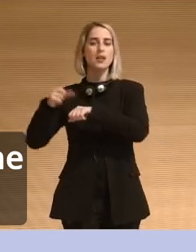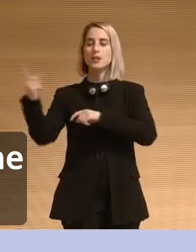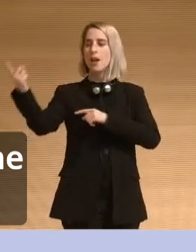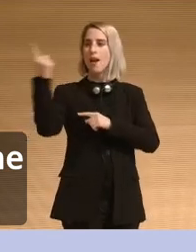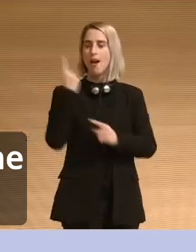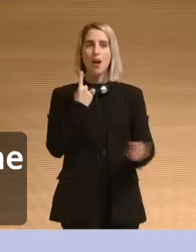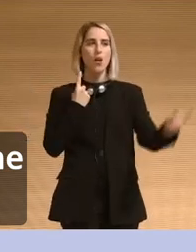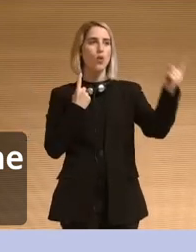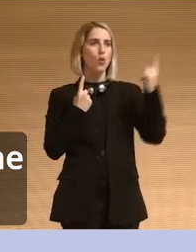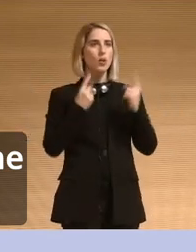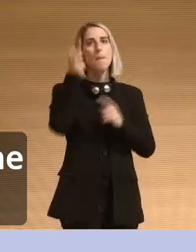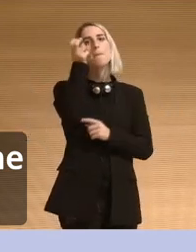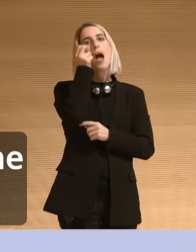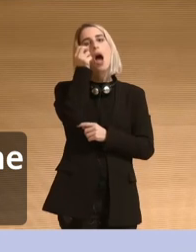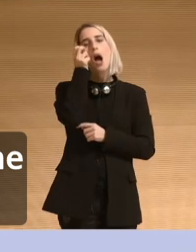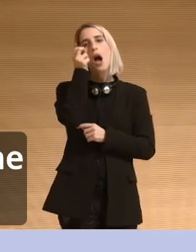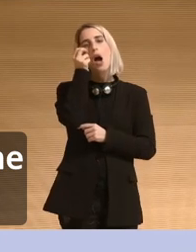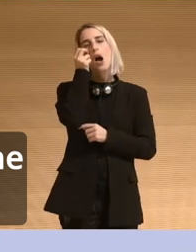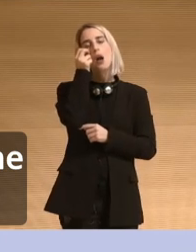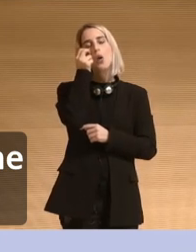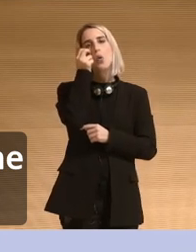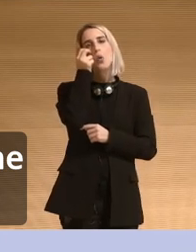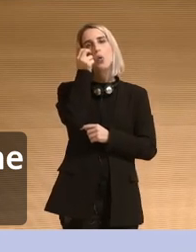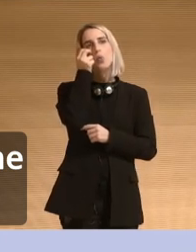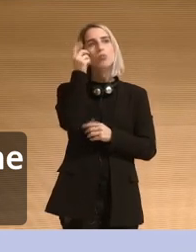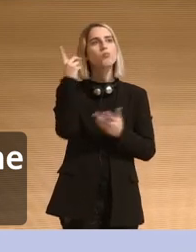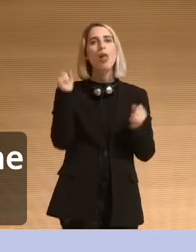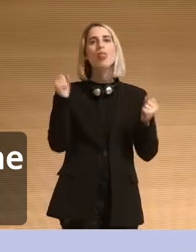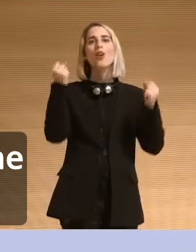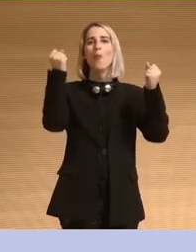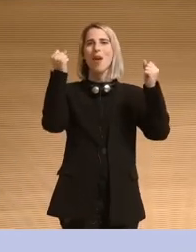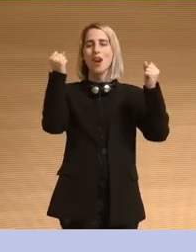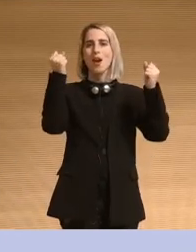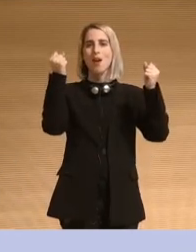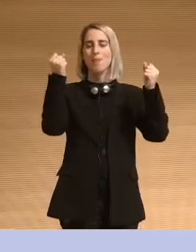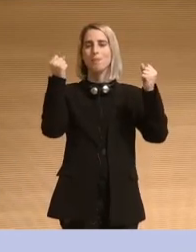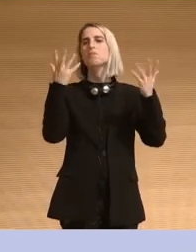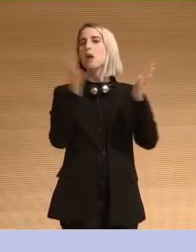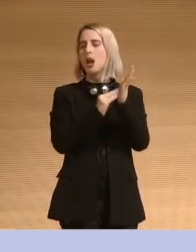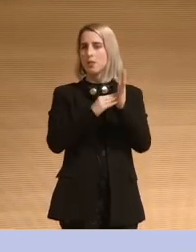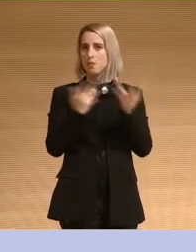έρχονται και παρακολουθούν τα δρόμενα του project. Δηλαδή,